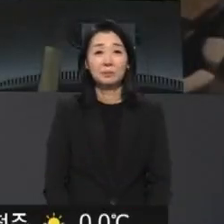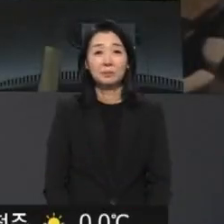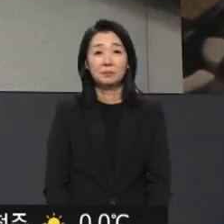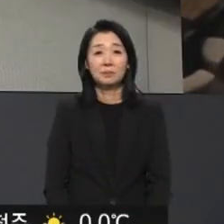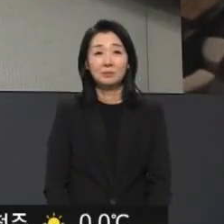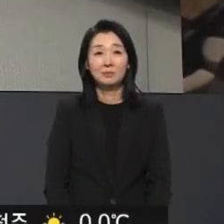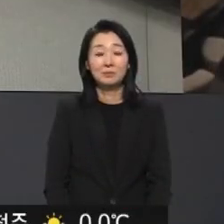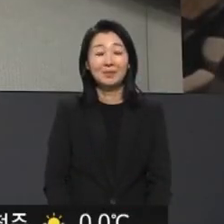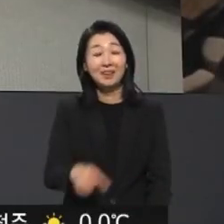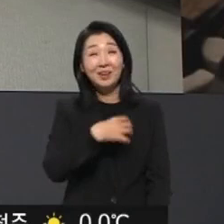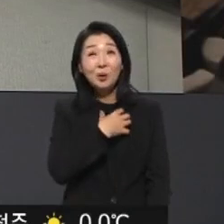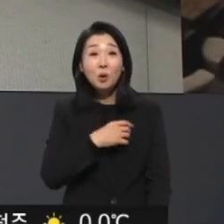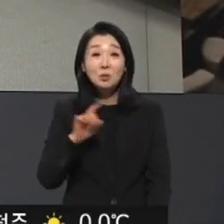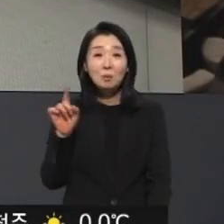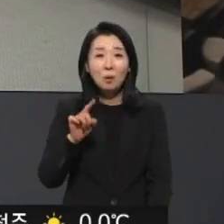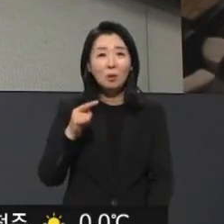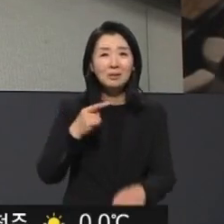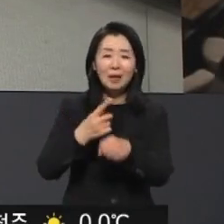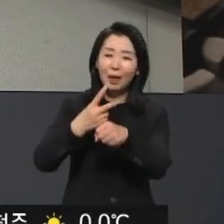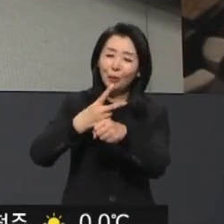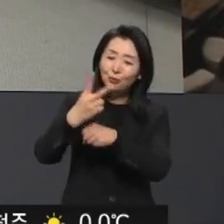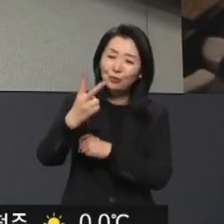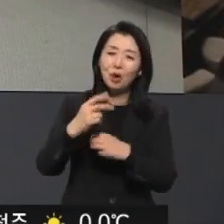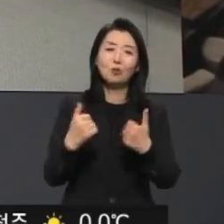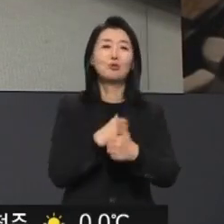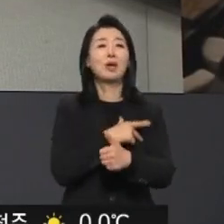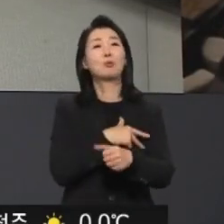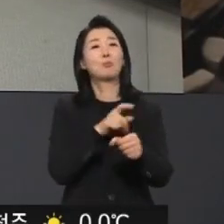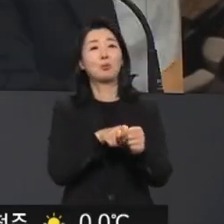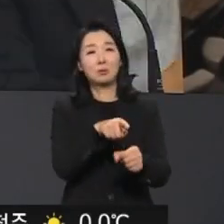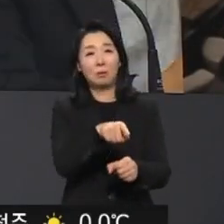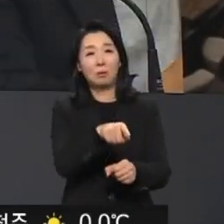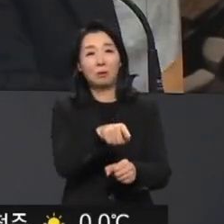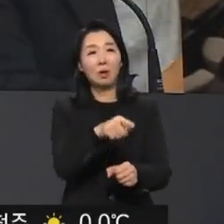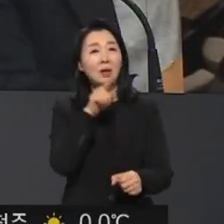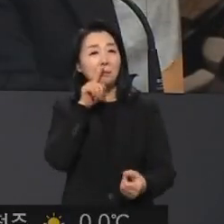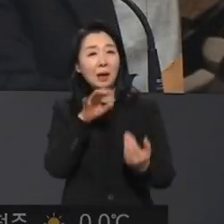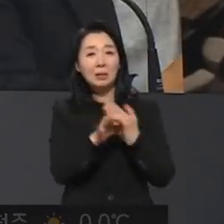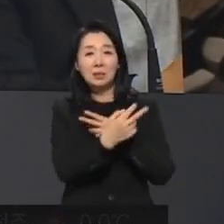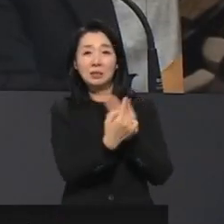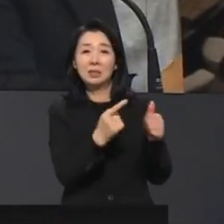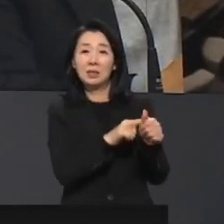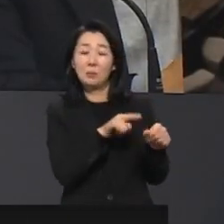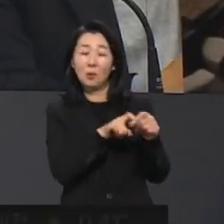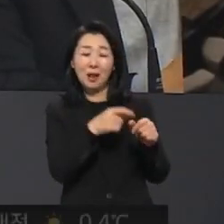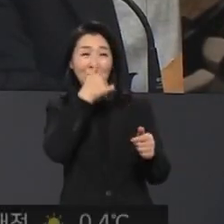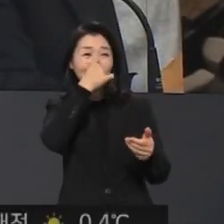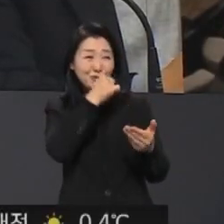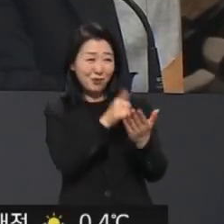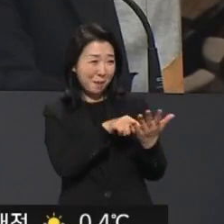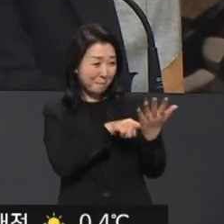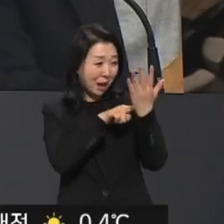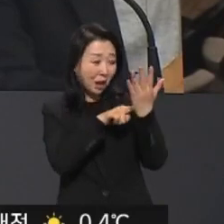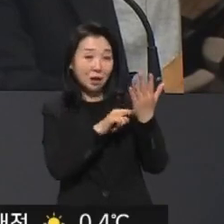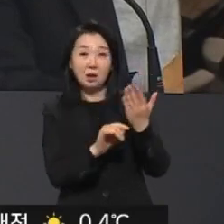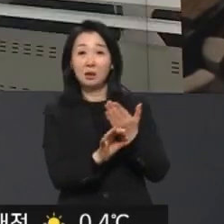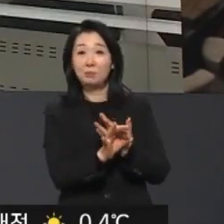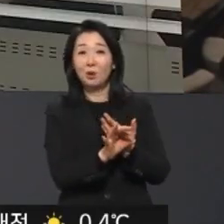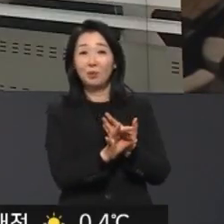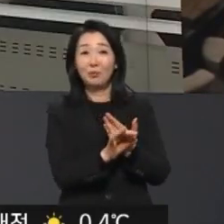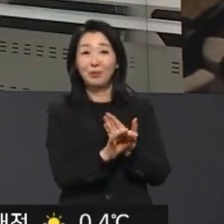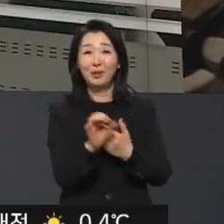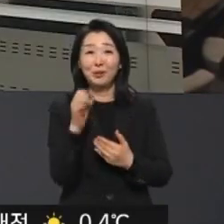네, 이들의 걱정은요. 내후년 총선에 쏠려 있습니다. 만약에 이 대표 관련 혐의가 드러난다면